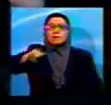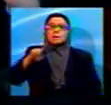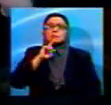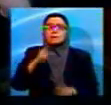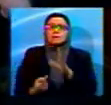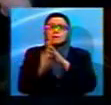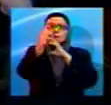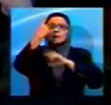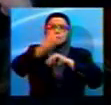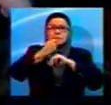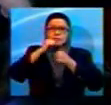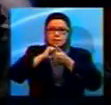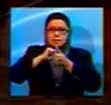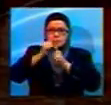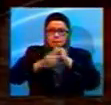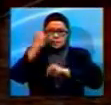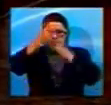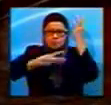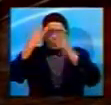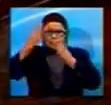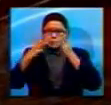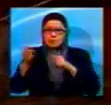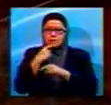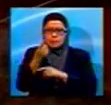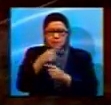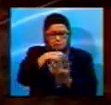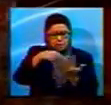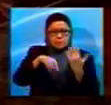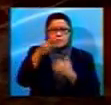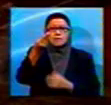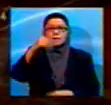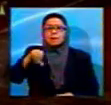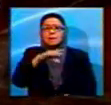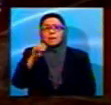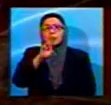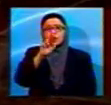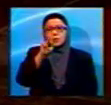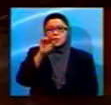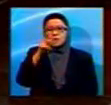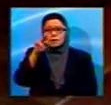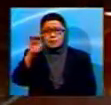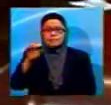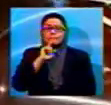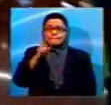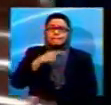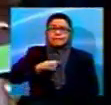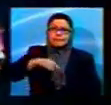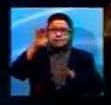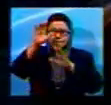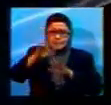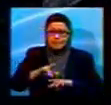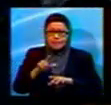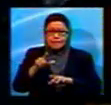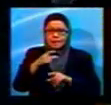lain ialah pergolakan di Syria dan ukraine ban kimun turut melahirkan Simpati beliau kepada Malaysia dan mengucapkan takah kepada perdana